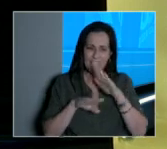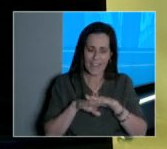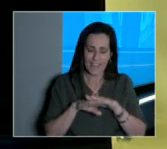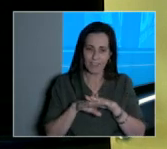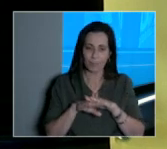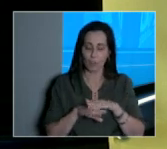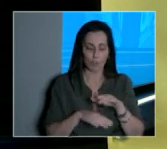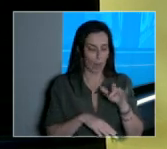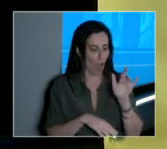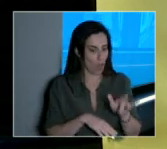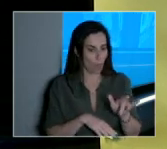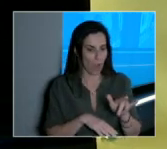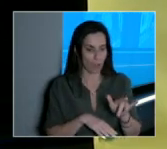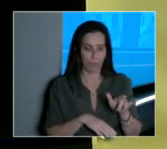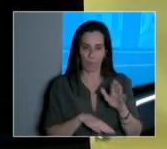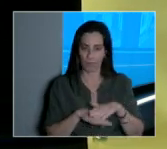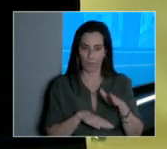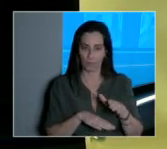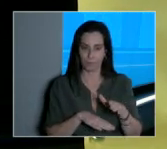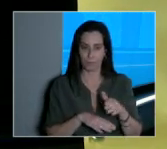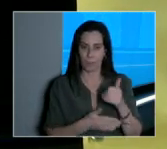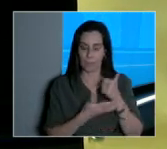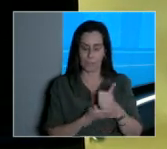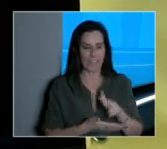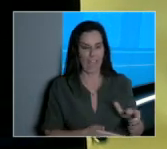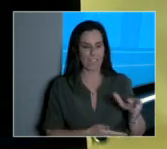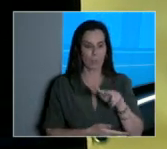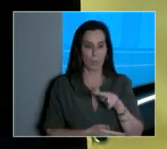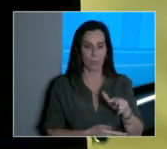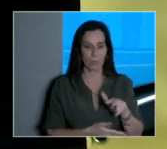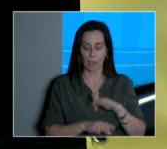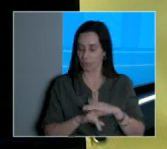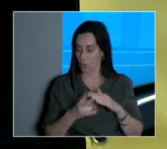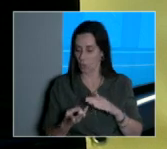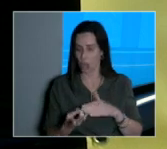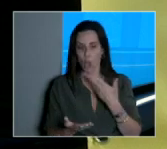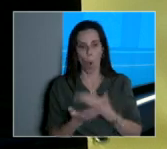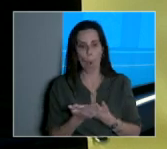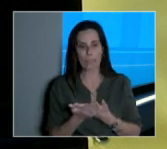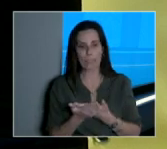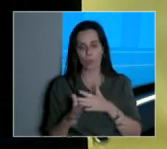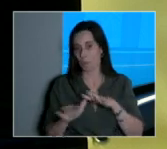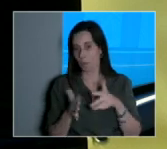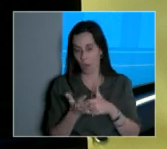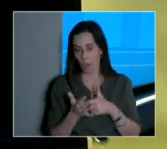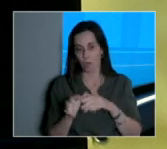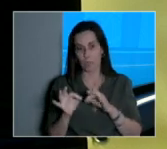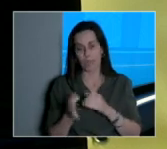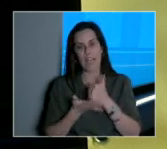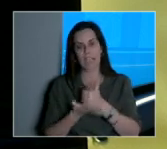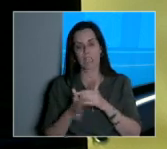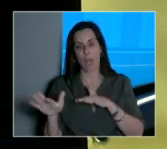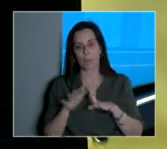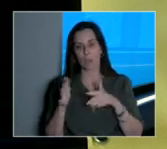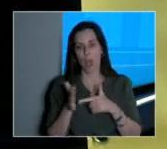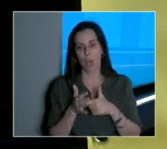שיהיה תובע כללי, שהתפקיד שלו הוא בעצם להיות מייצג הציבור, והתפקיד השני הוא תפקיד היועץ המשפטי לממשלה, שבעצם ייצג את